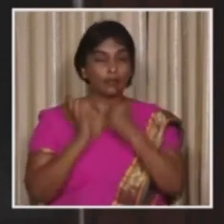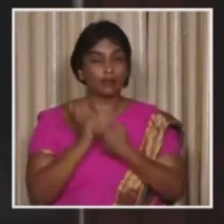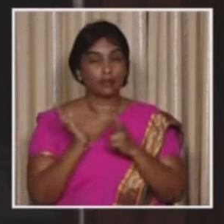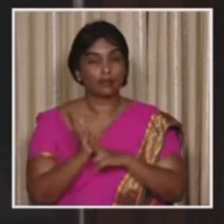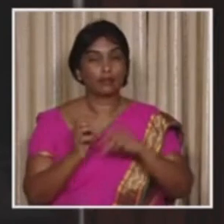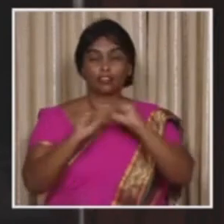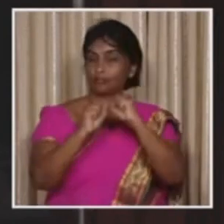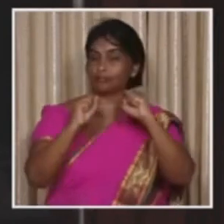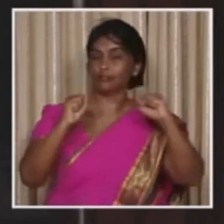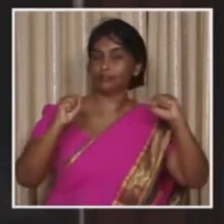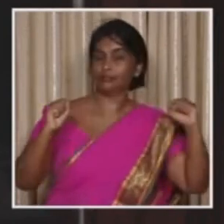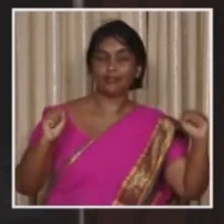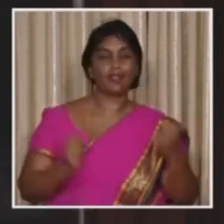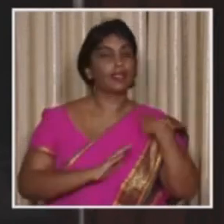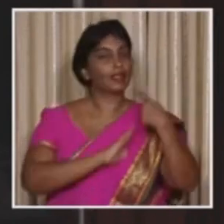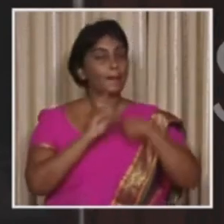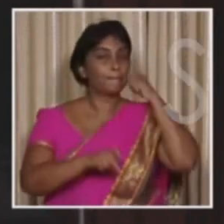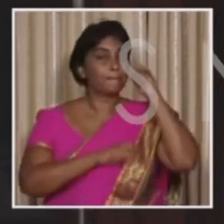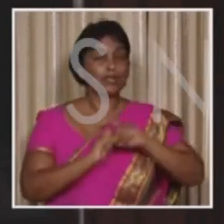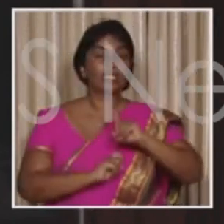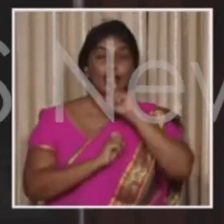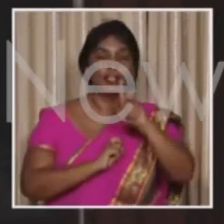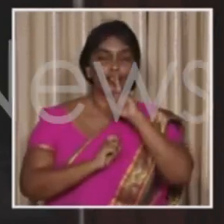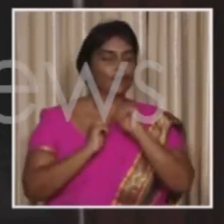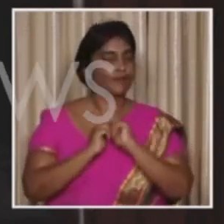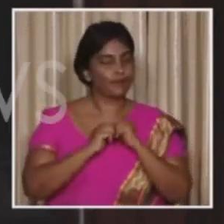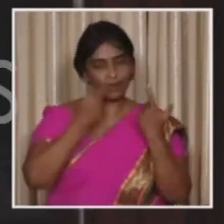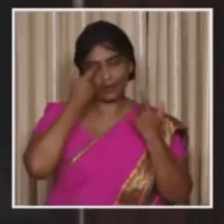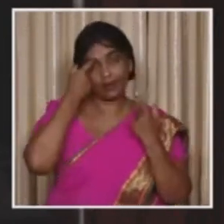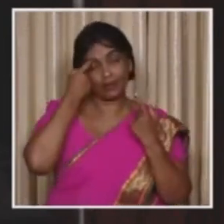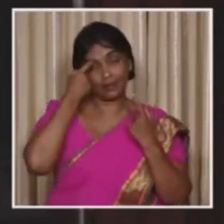මයික් ඔක්කොම තියාගෙන රටේ මිනිස්සුන්ට කිව්වට වැඩක් නැහැ.